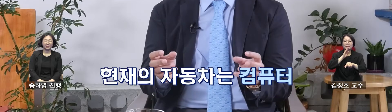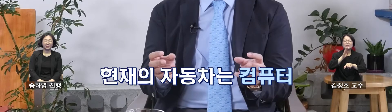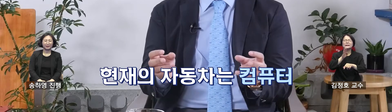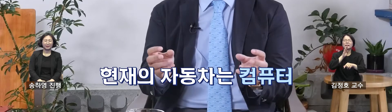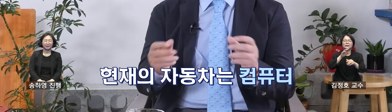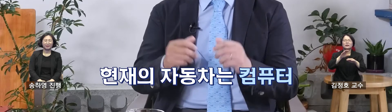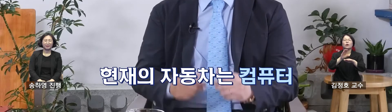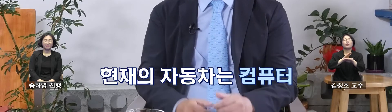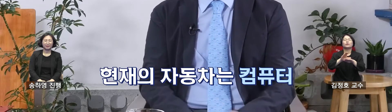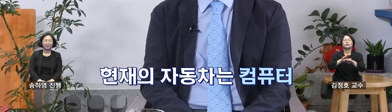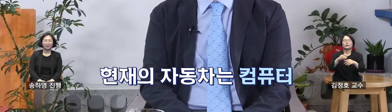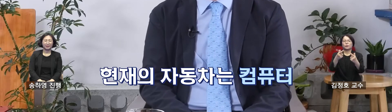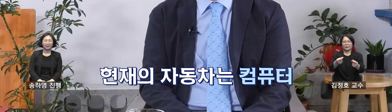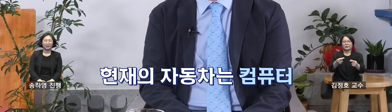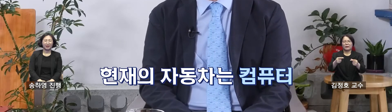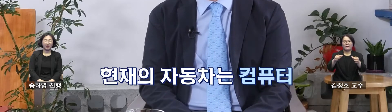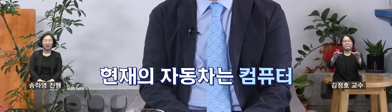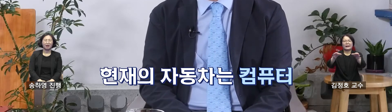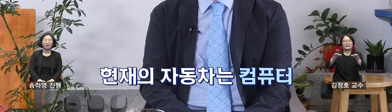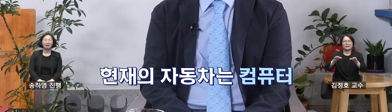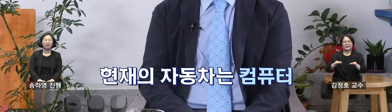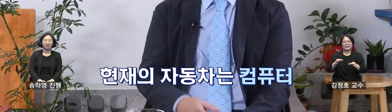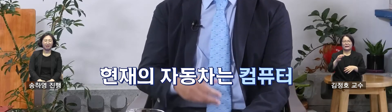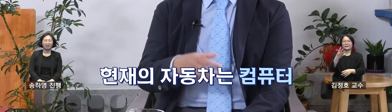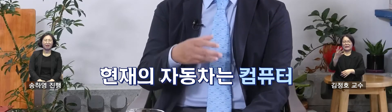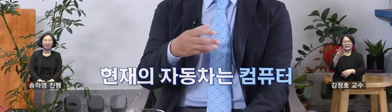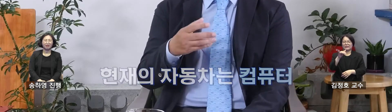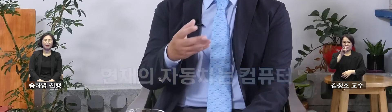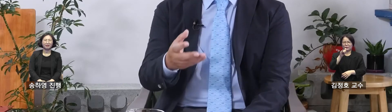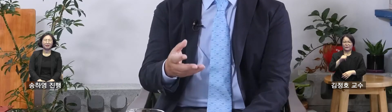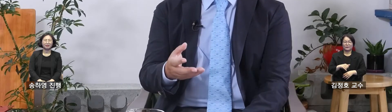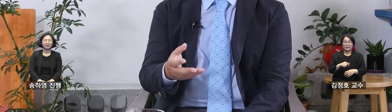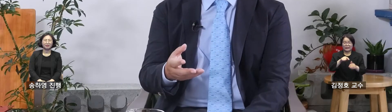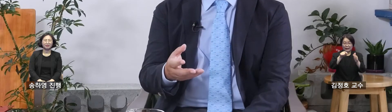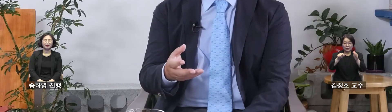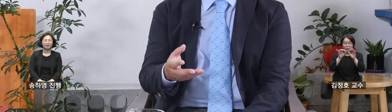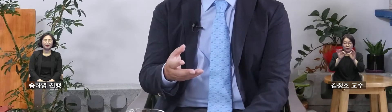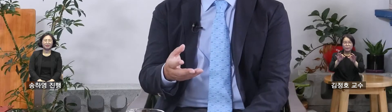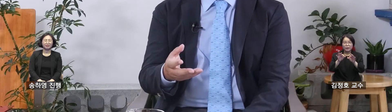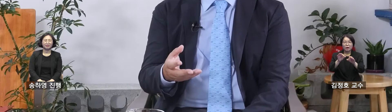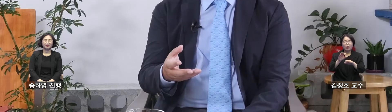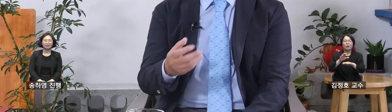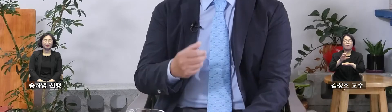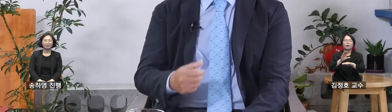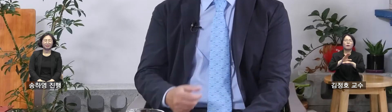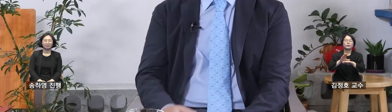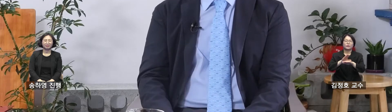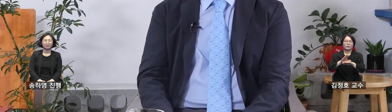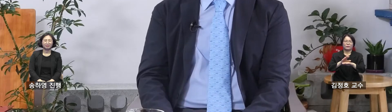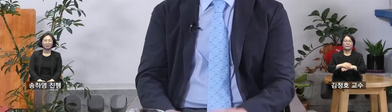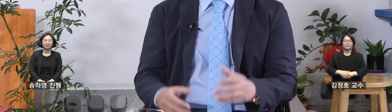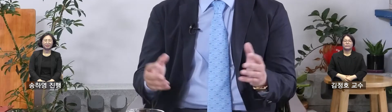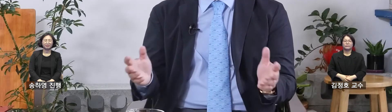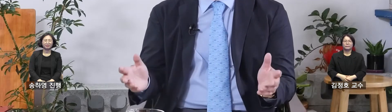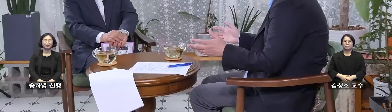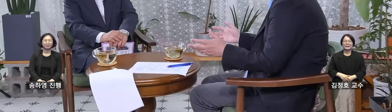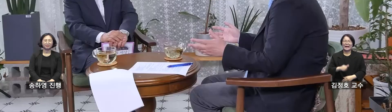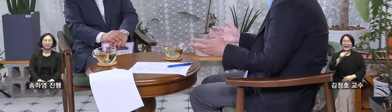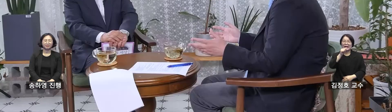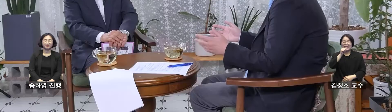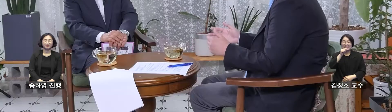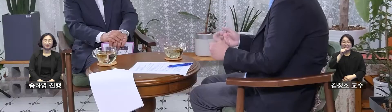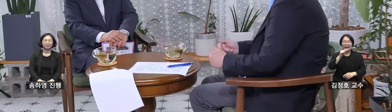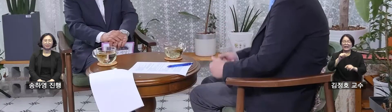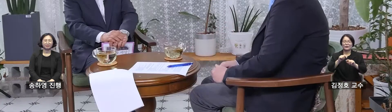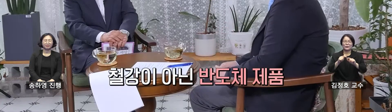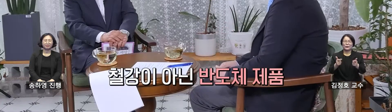컴퓨터고요. 거기에 바퀴만 네 개 달려 있는 겁니다. 근데 그 안에 보면 컴퓨터 자동차를 보면 사실은 철강 제품이